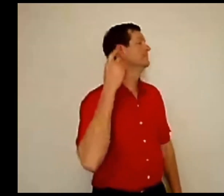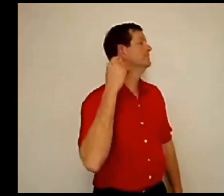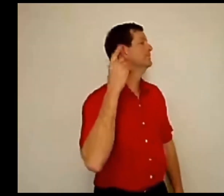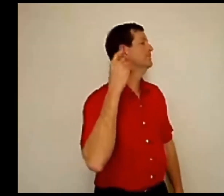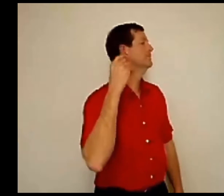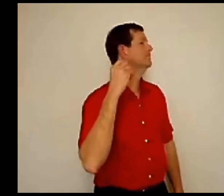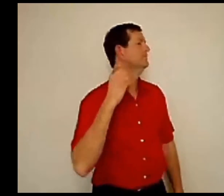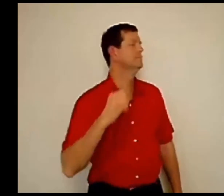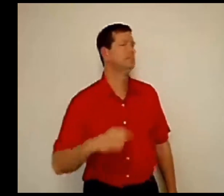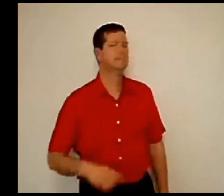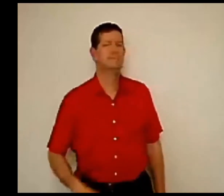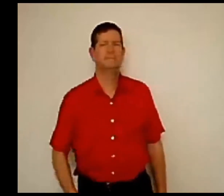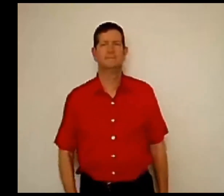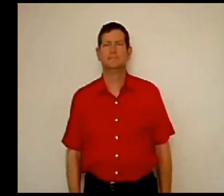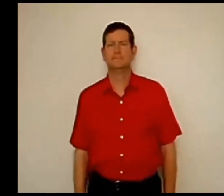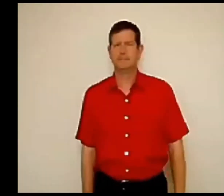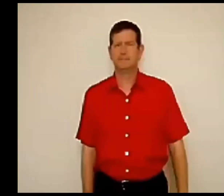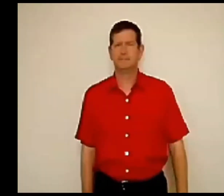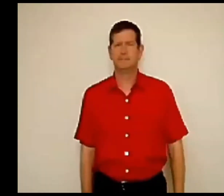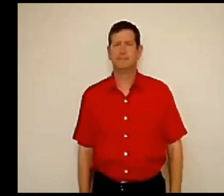Se mettre.